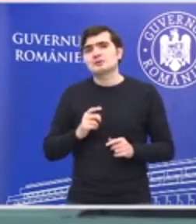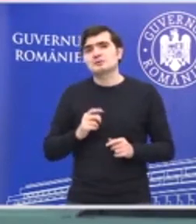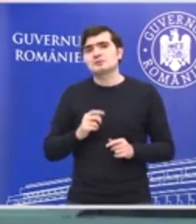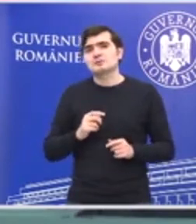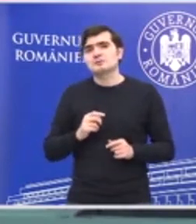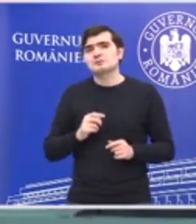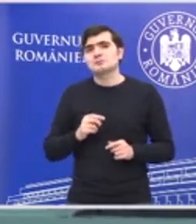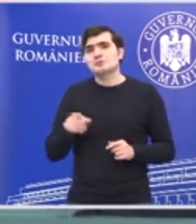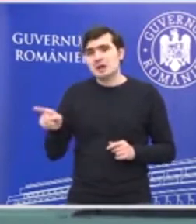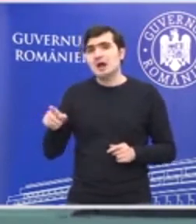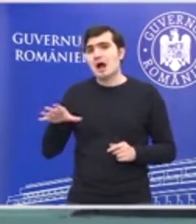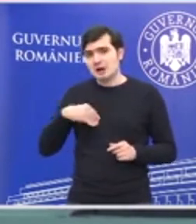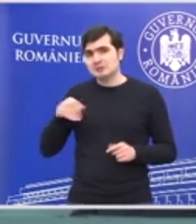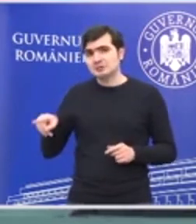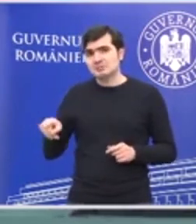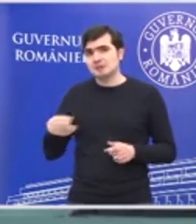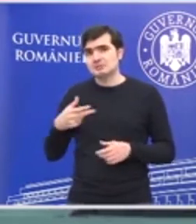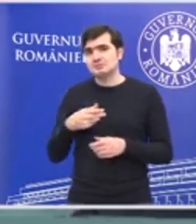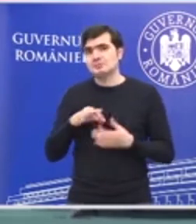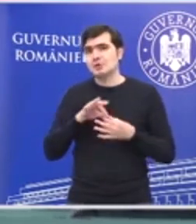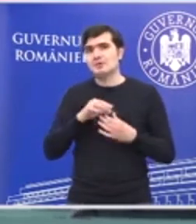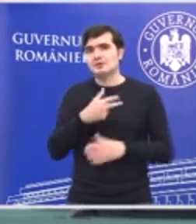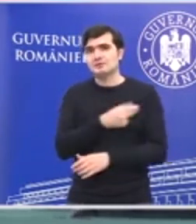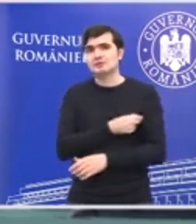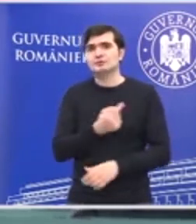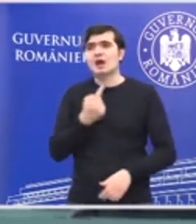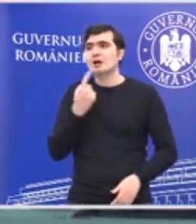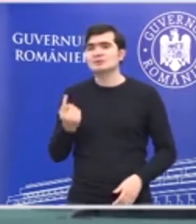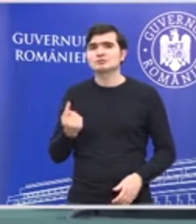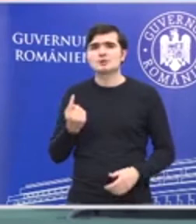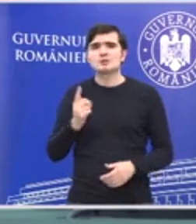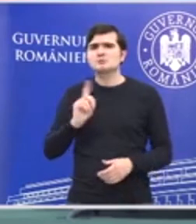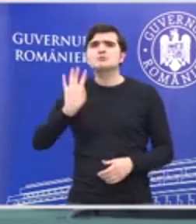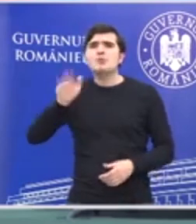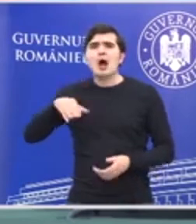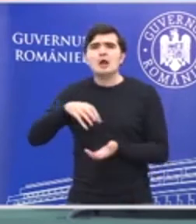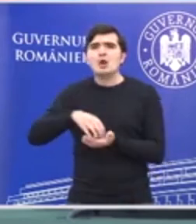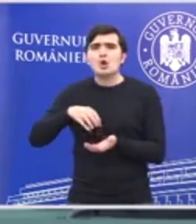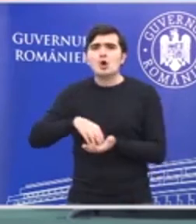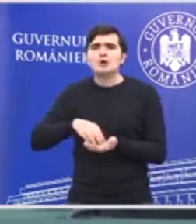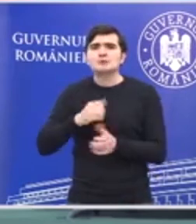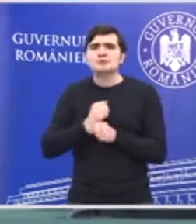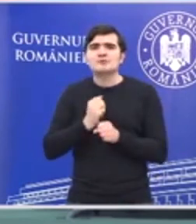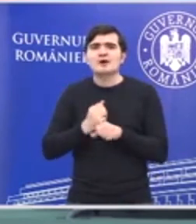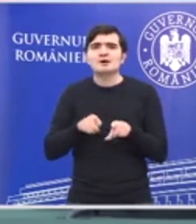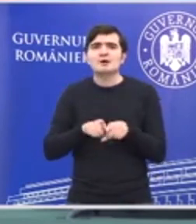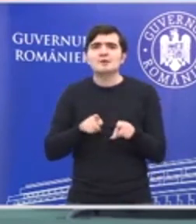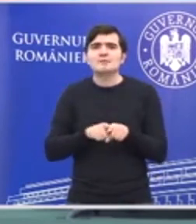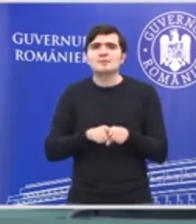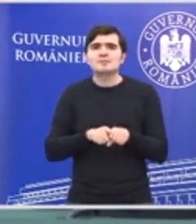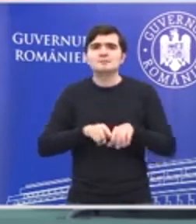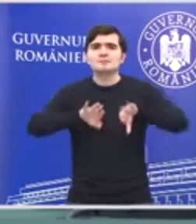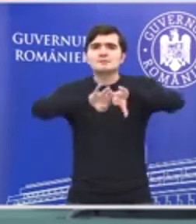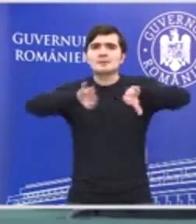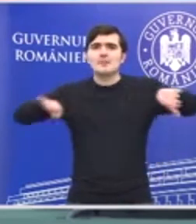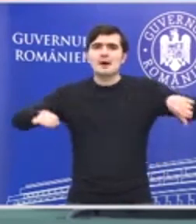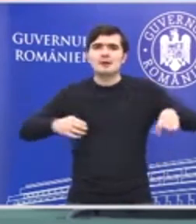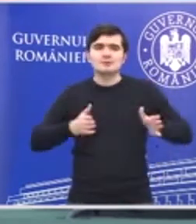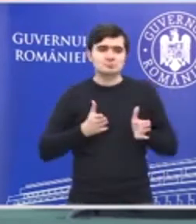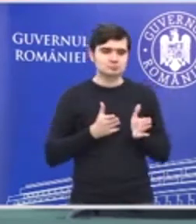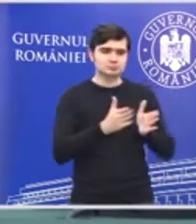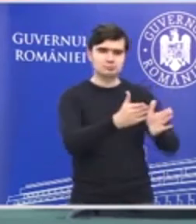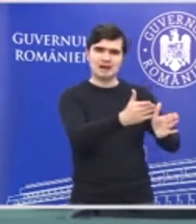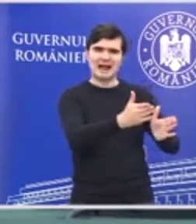3.000 care au acceptat deja, dar au spus că nu le permite locul să formeze circuit special